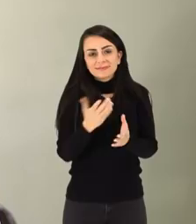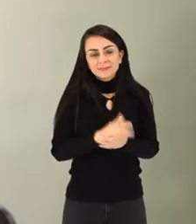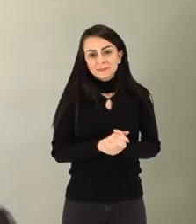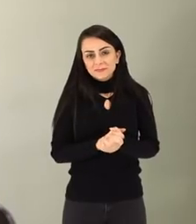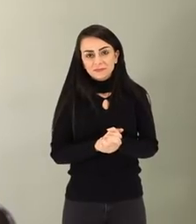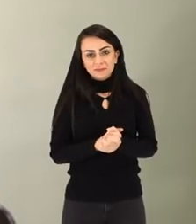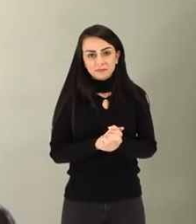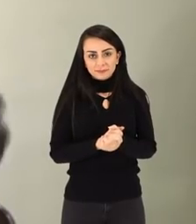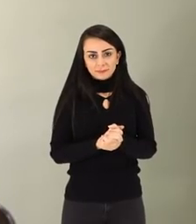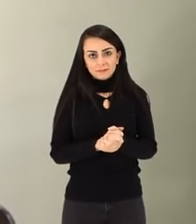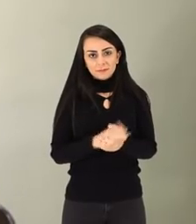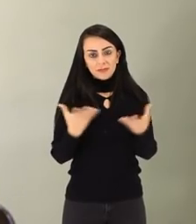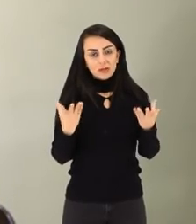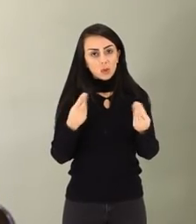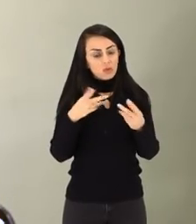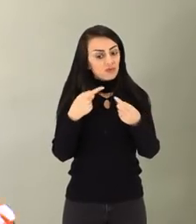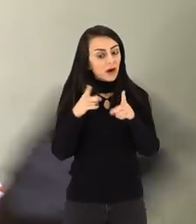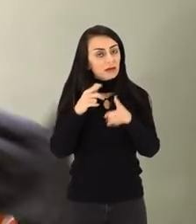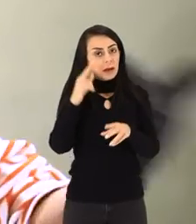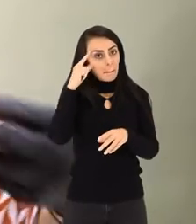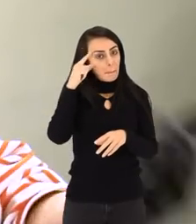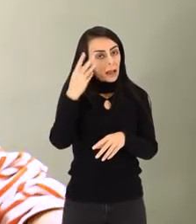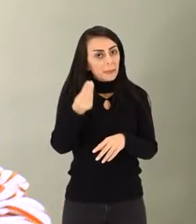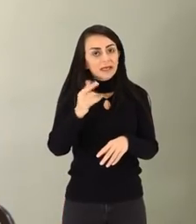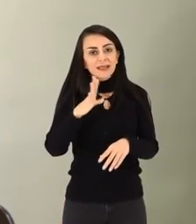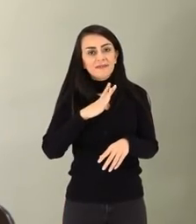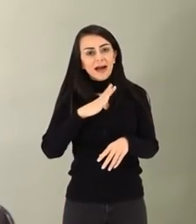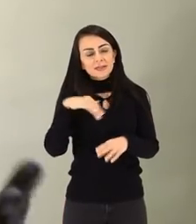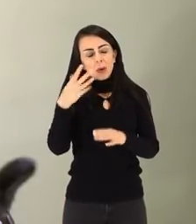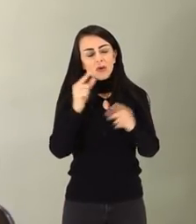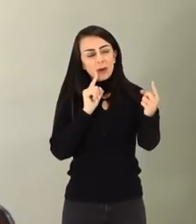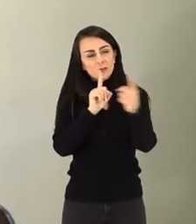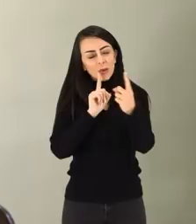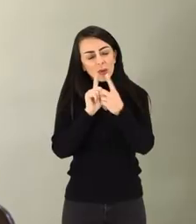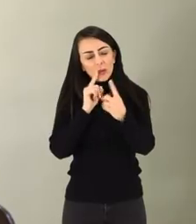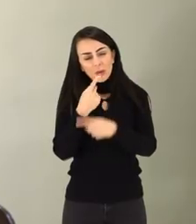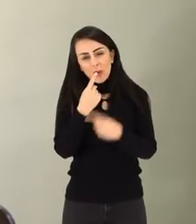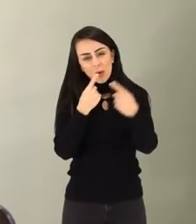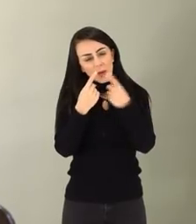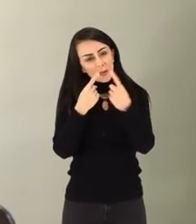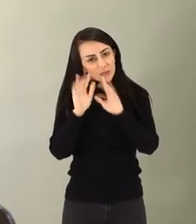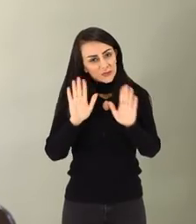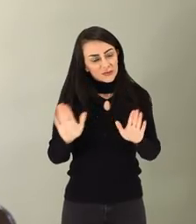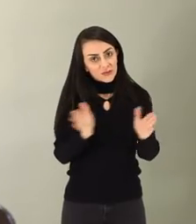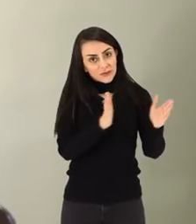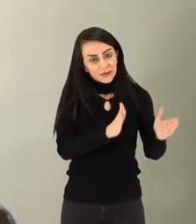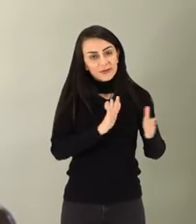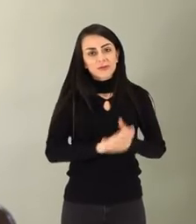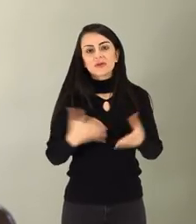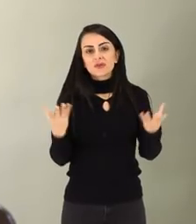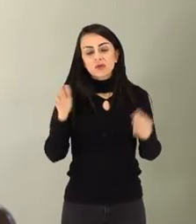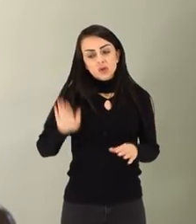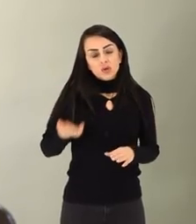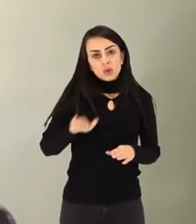gitmem. Yani ya çok ilginç bilgiler var. Onları birebir de konuşuruz sonra. İşte çoğu kişi ve çocukları